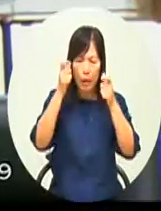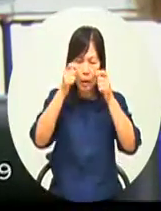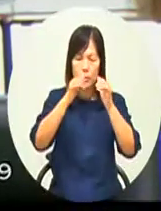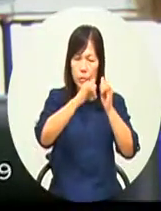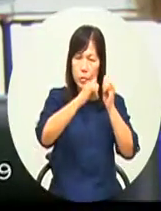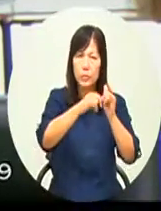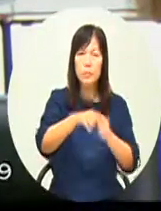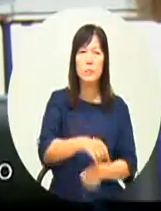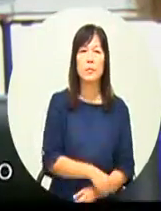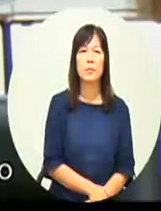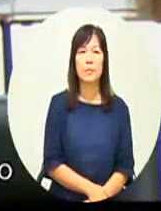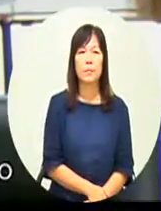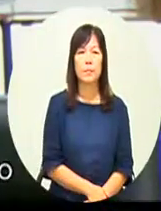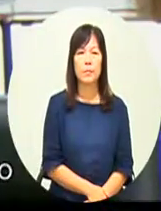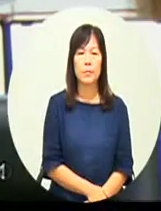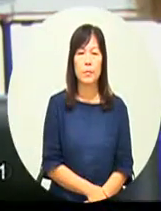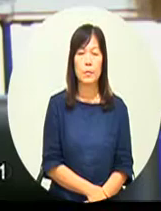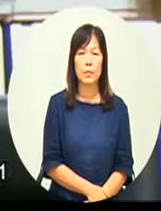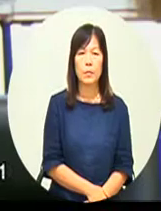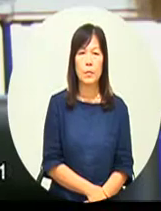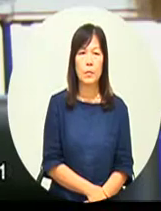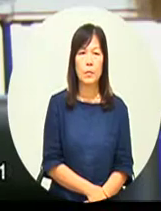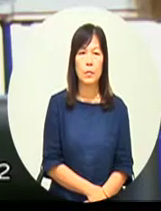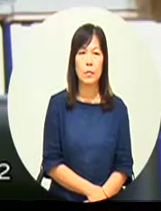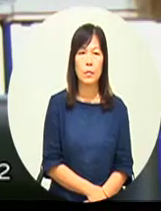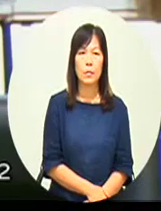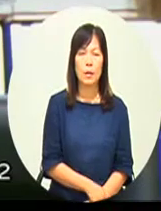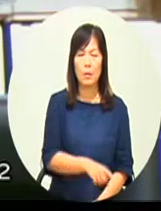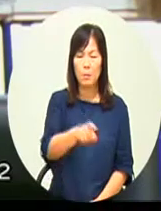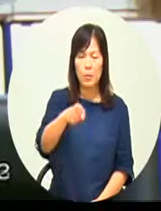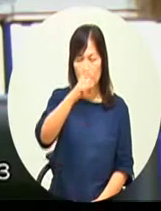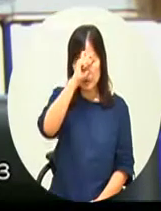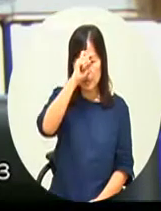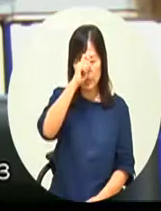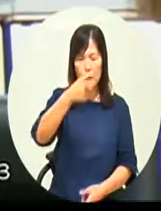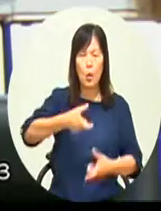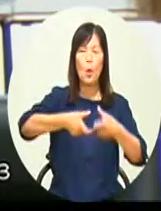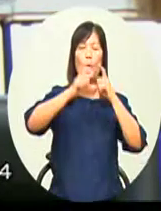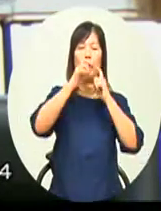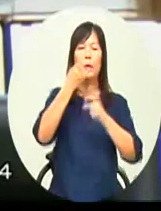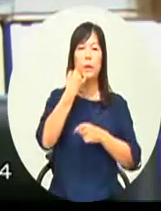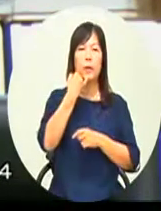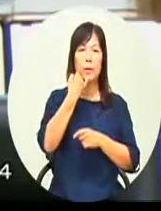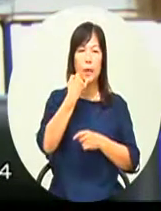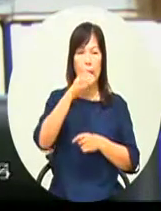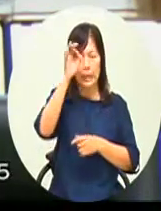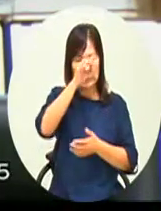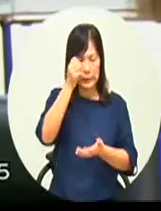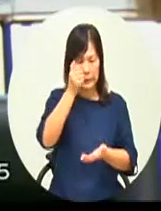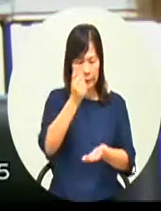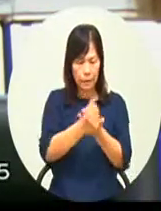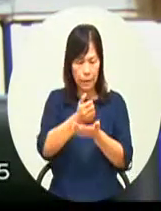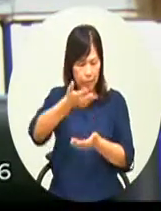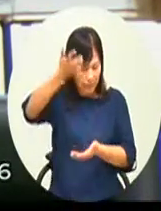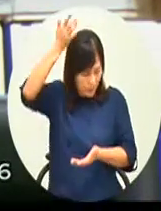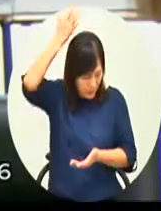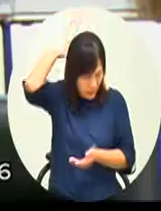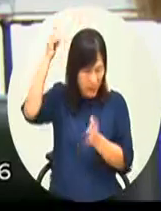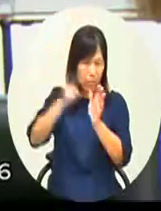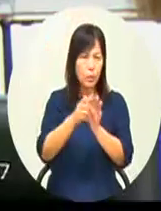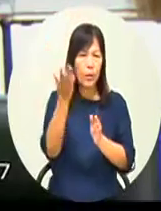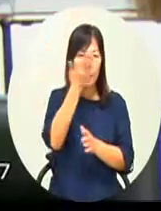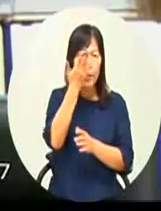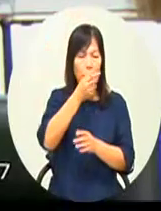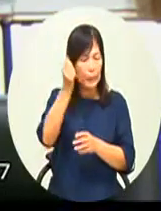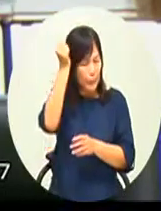民都期望重返南横，找回过去美丽的